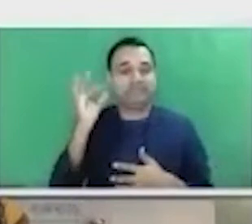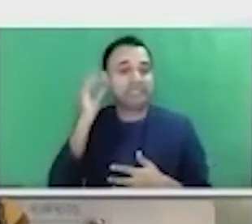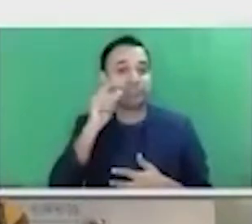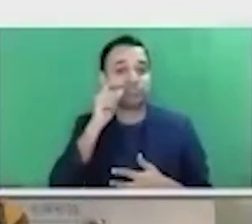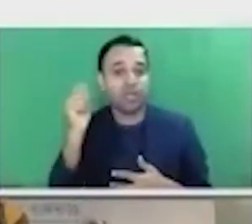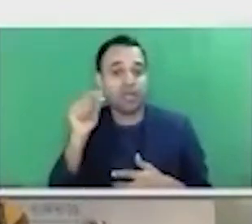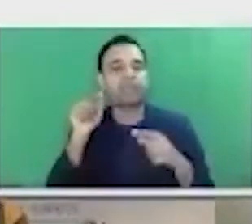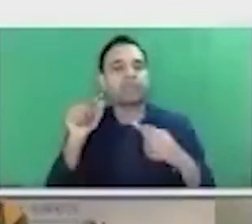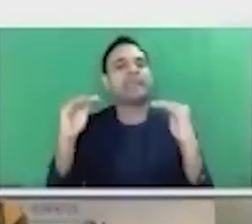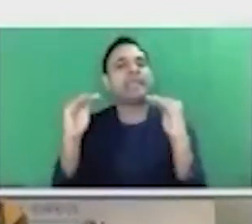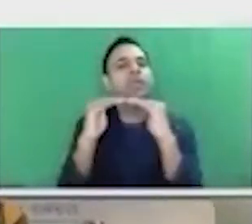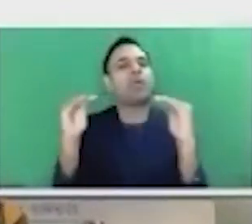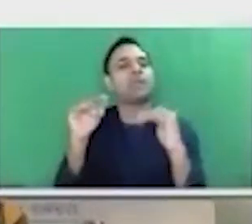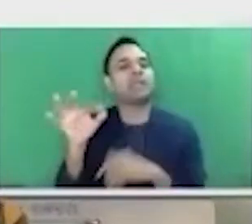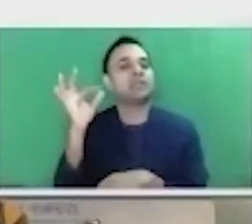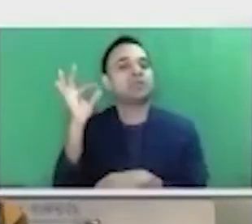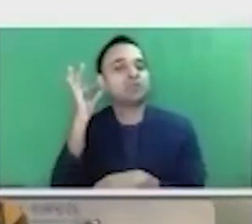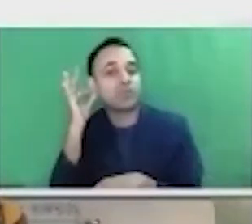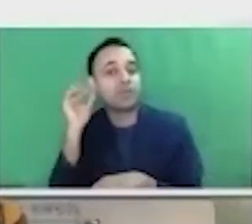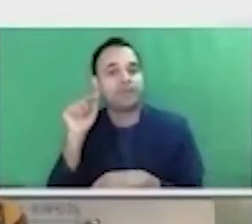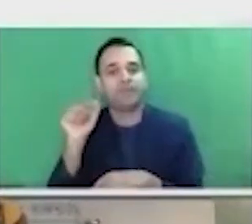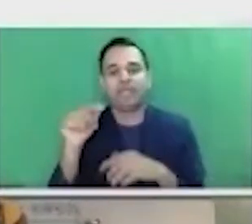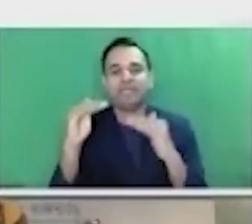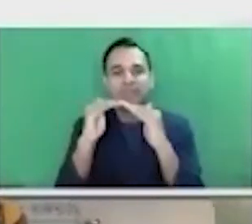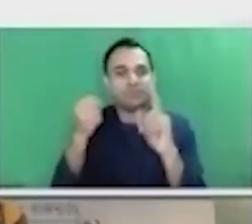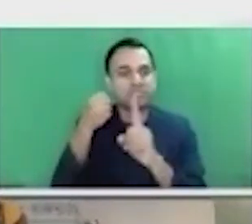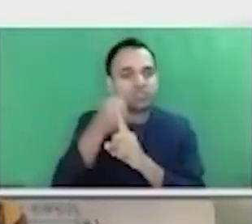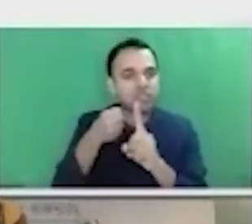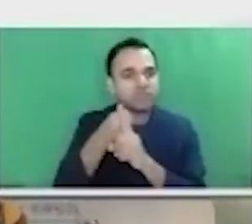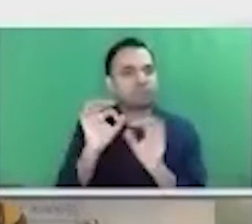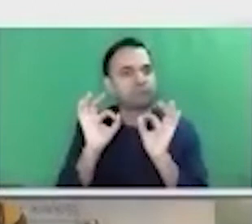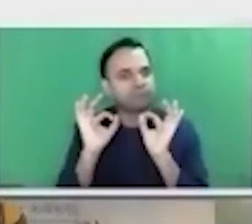وهي أيضا منسقة عالمية دولية